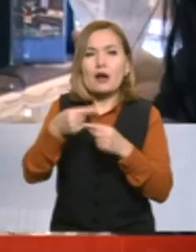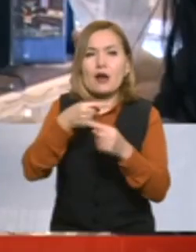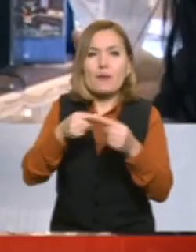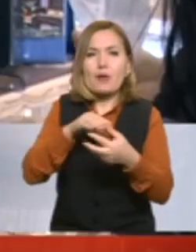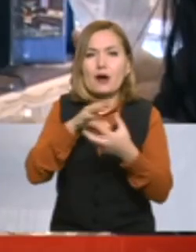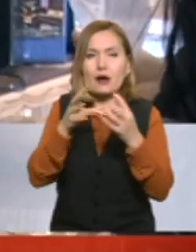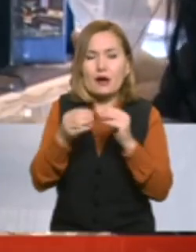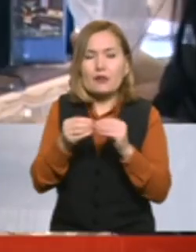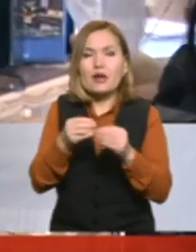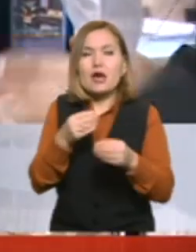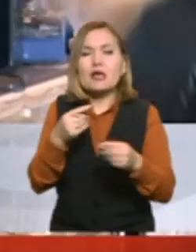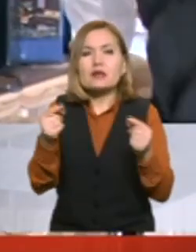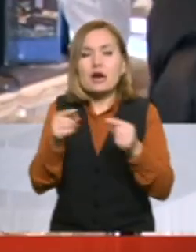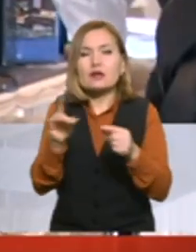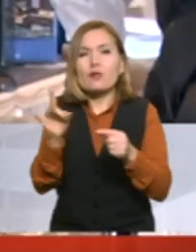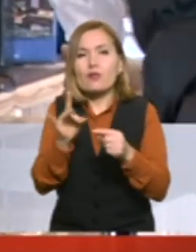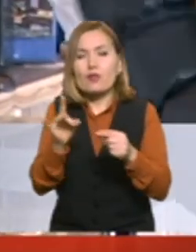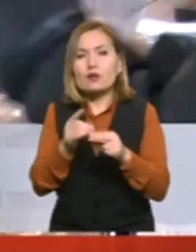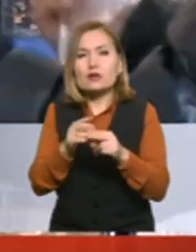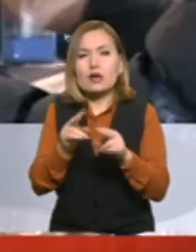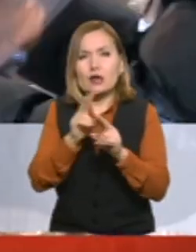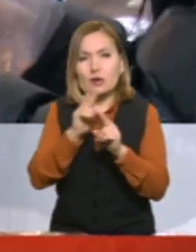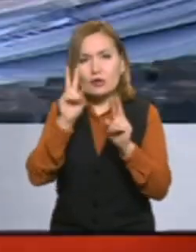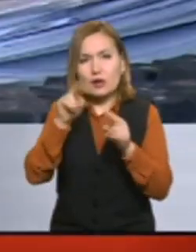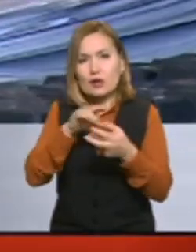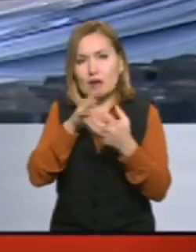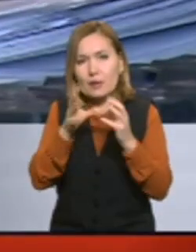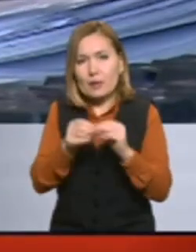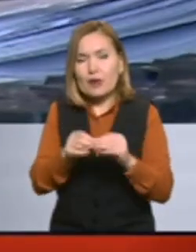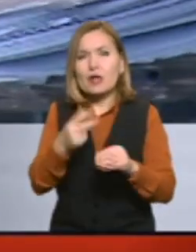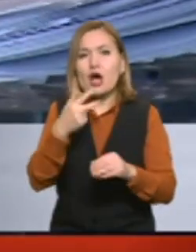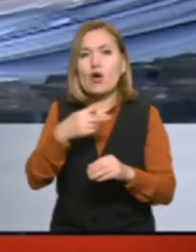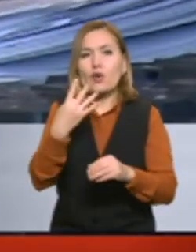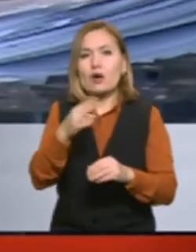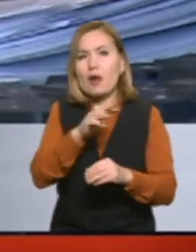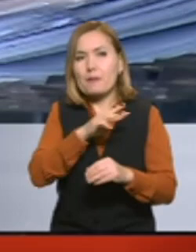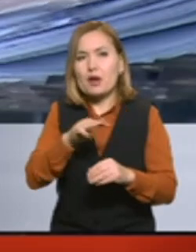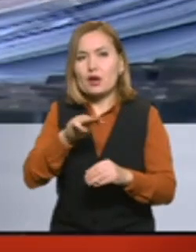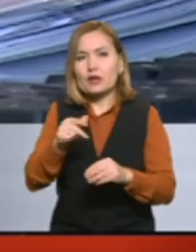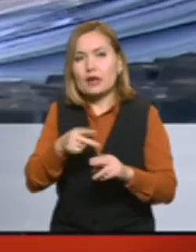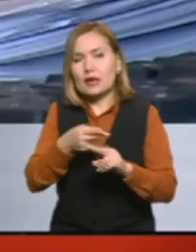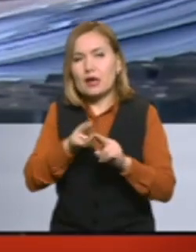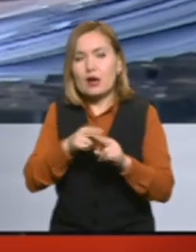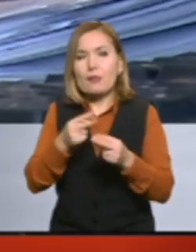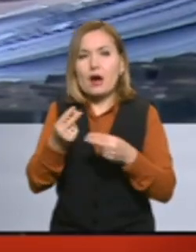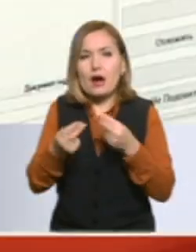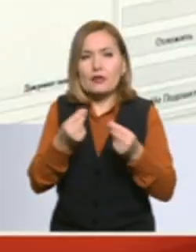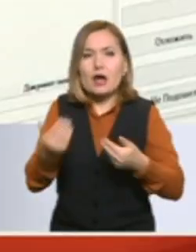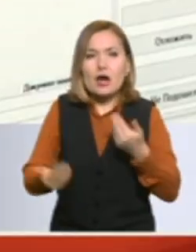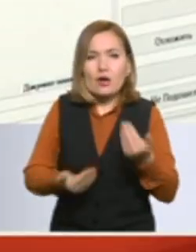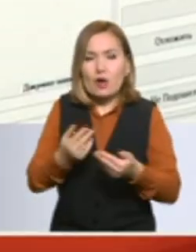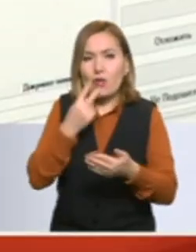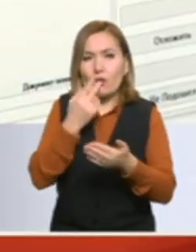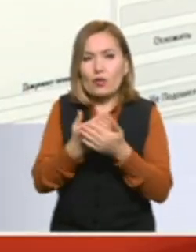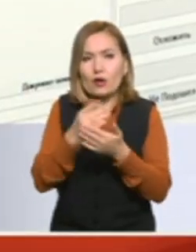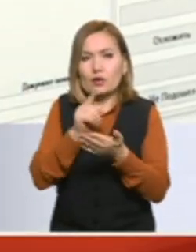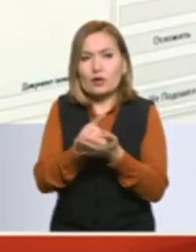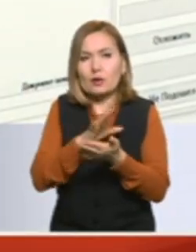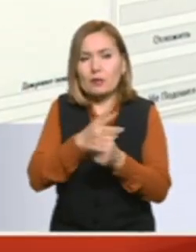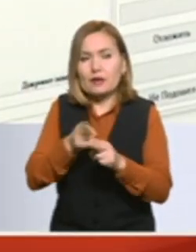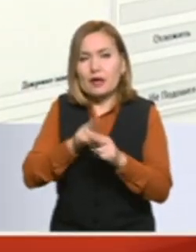нақты мөлшері белгісіз. Сондықтан мүлікті жария ету кезінде азаматтар 34 миллион теңгеге дейінгі қолмағал ақшасын көрсетуі